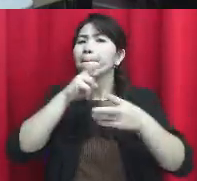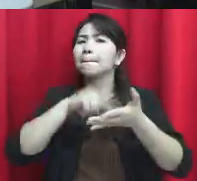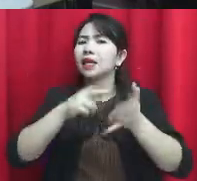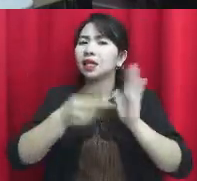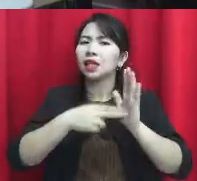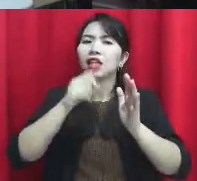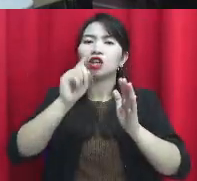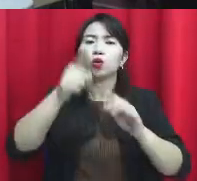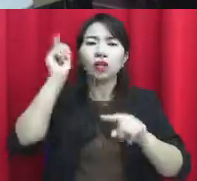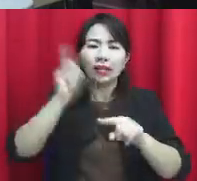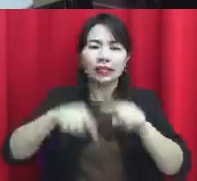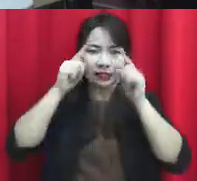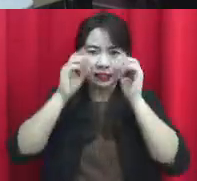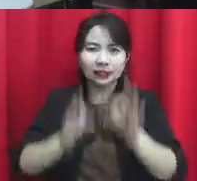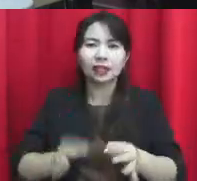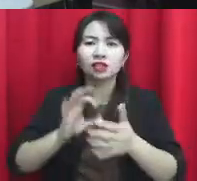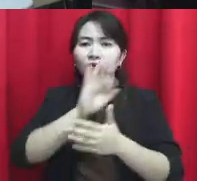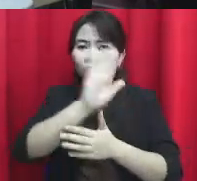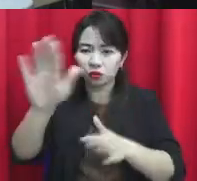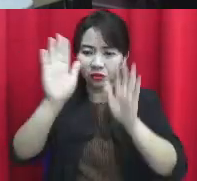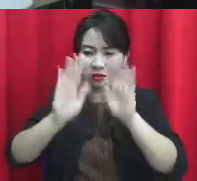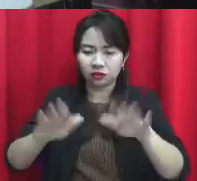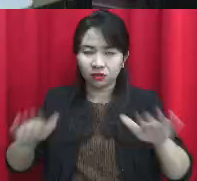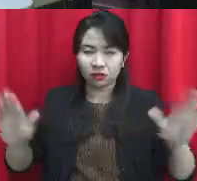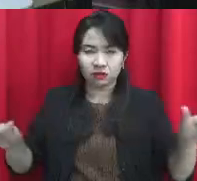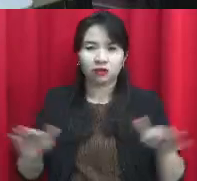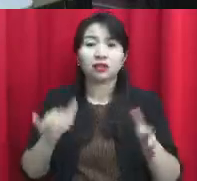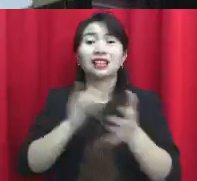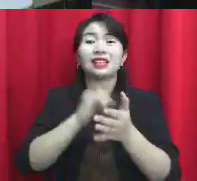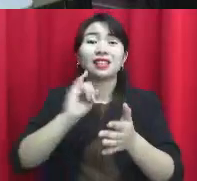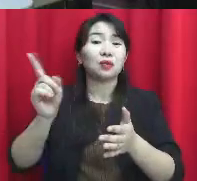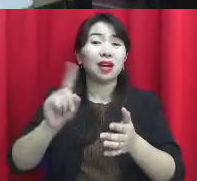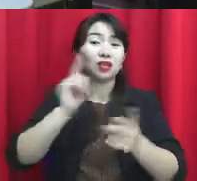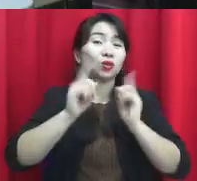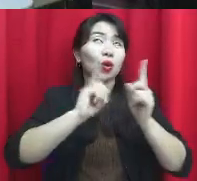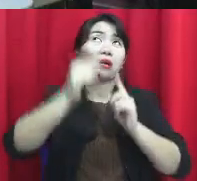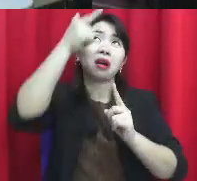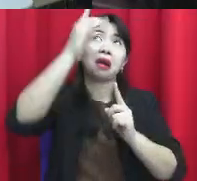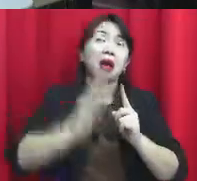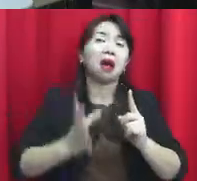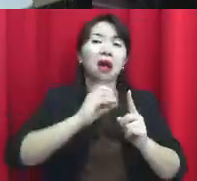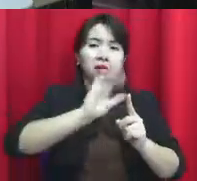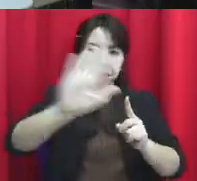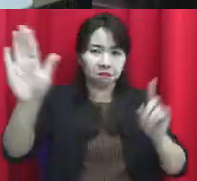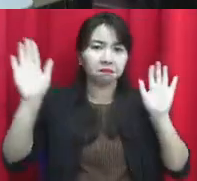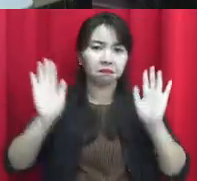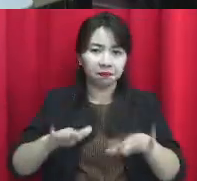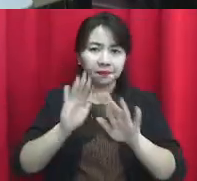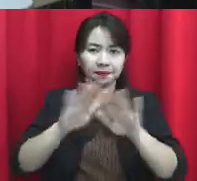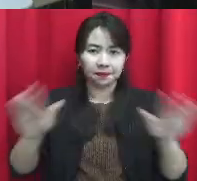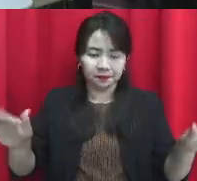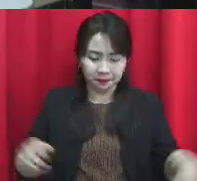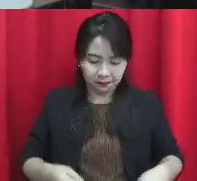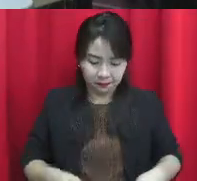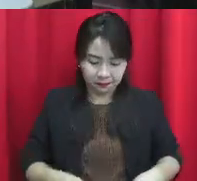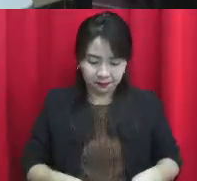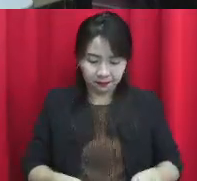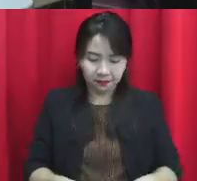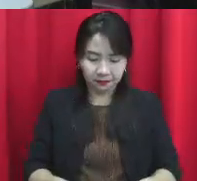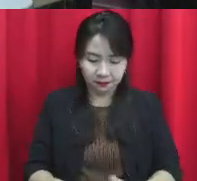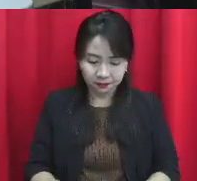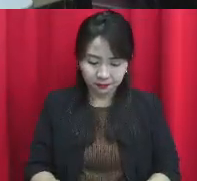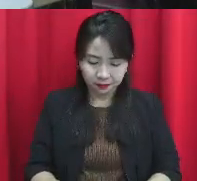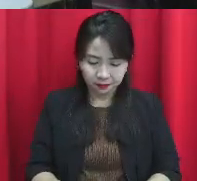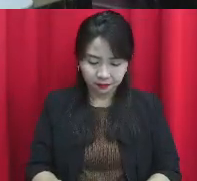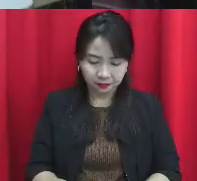nilang dalawa ng Diyos yan tama maliwanag po yung preaching ni Pastor na kaya ko po sinasabi yan sa bawat isa po sa atin para maging